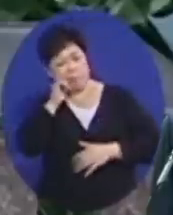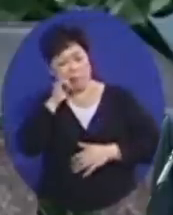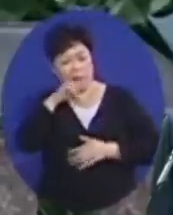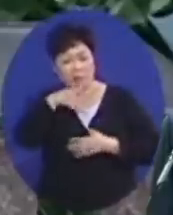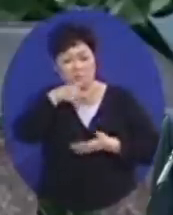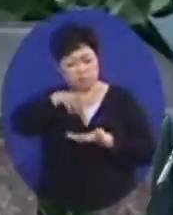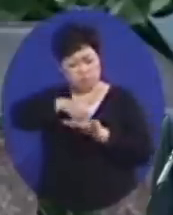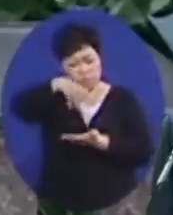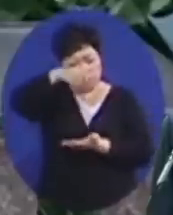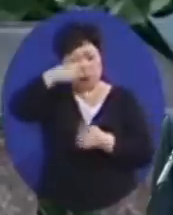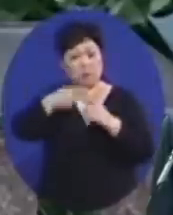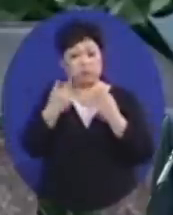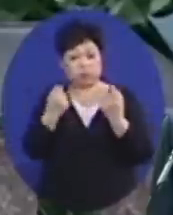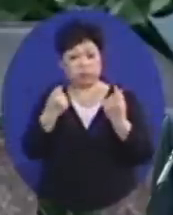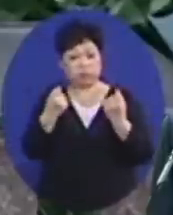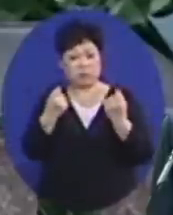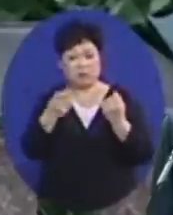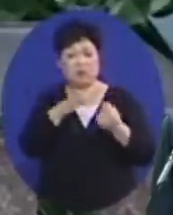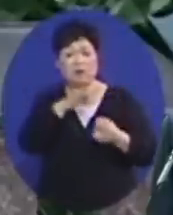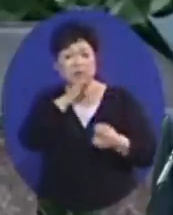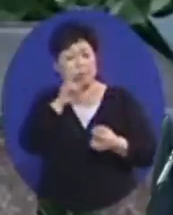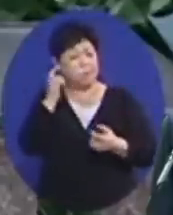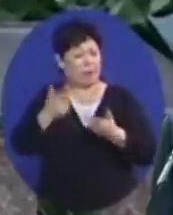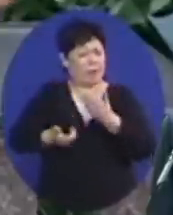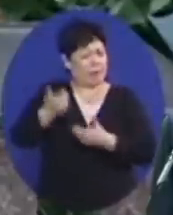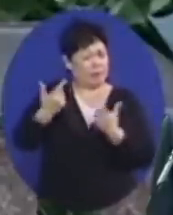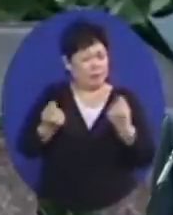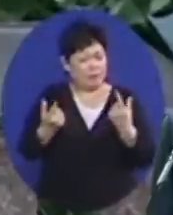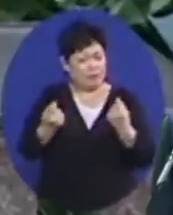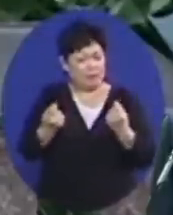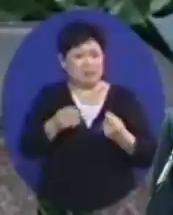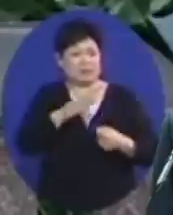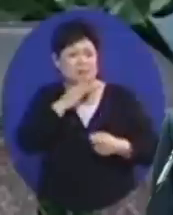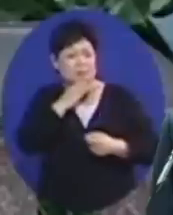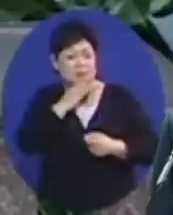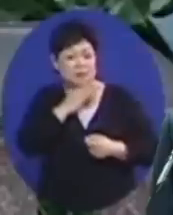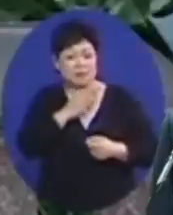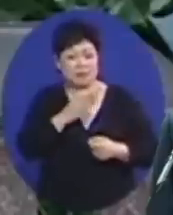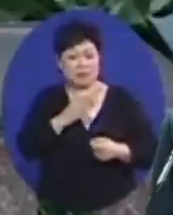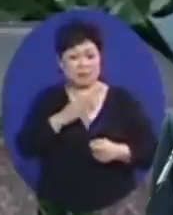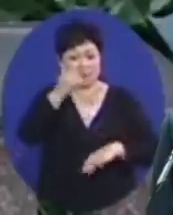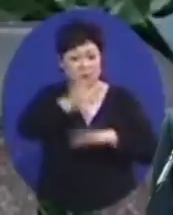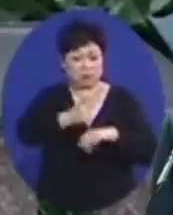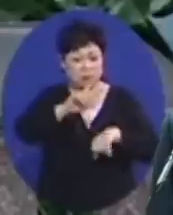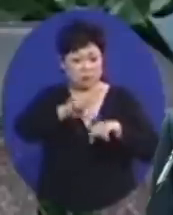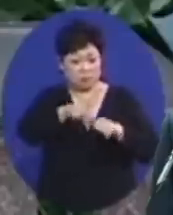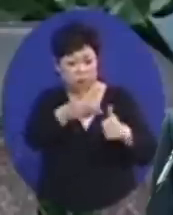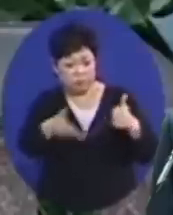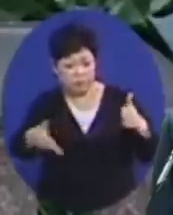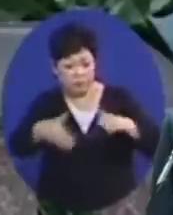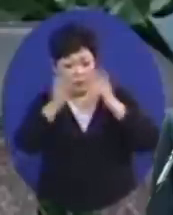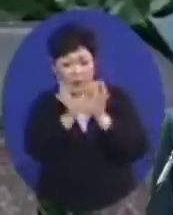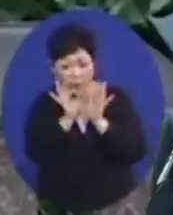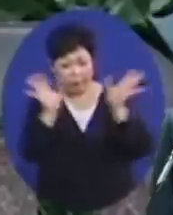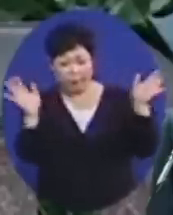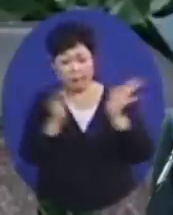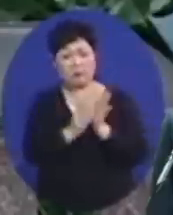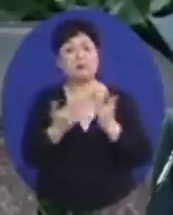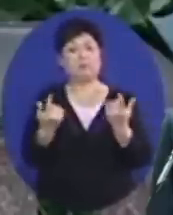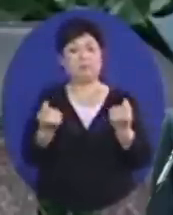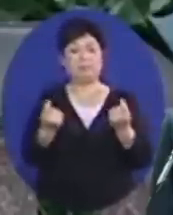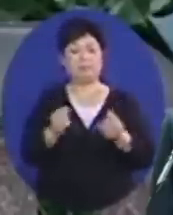거품입니다. 요란스럽고 굉장히 있는 것 같으나 세월이 지나면 다 꺼져버리고 마는 것입니다.